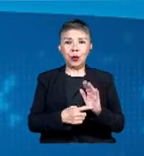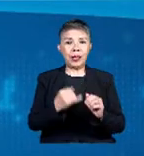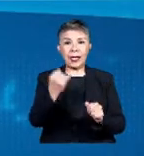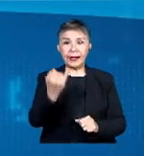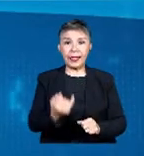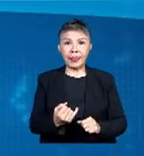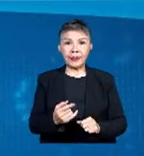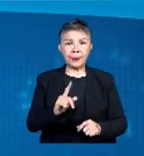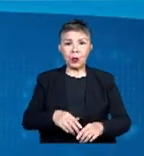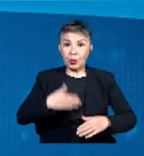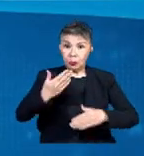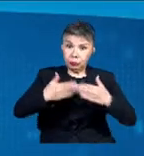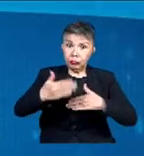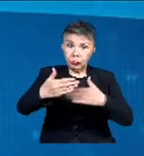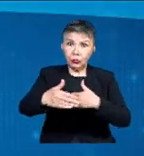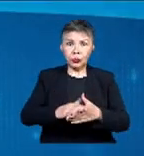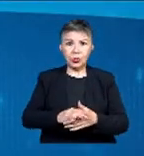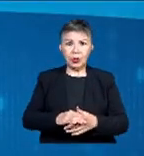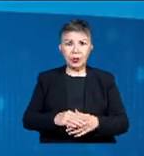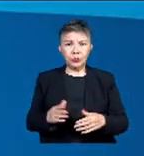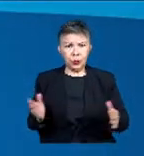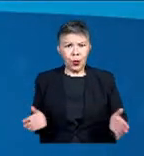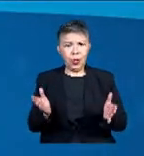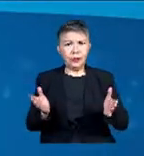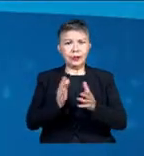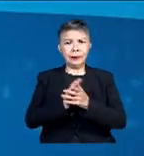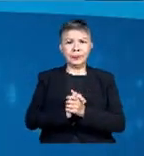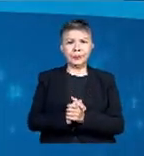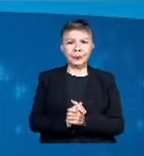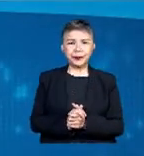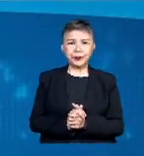akhir, tapi sebenarnya hasil akhirnya ini adalah proses.